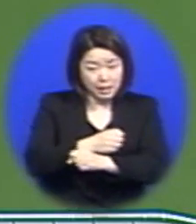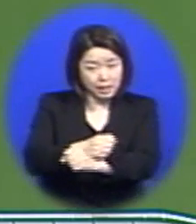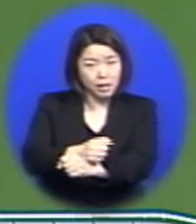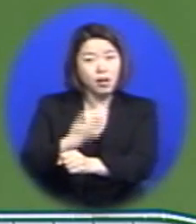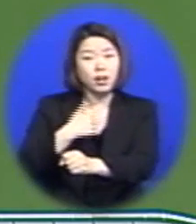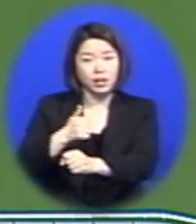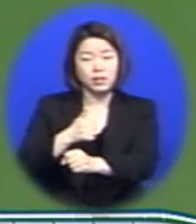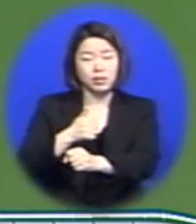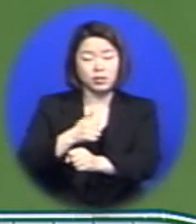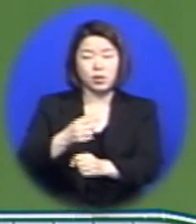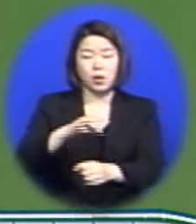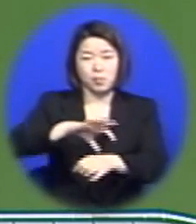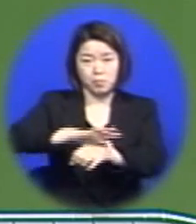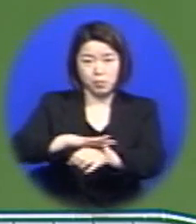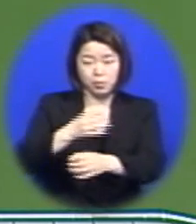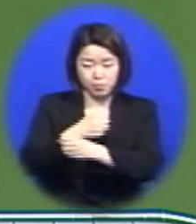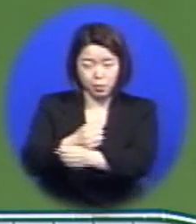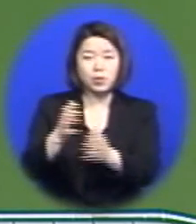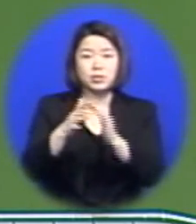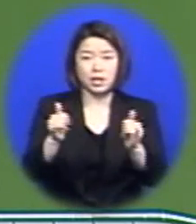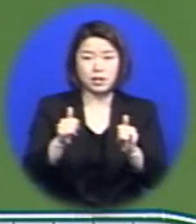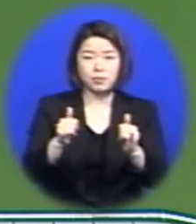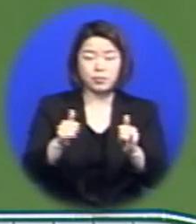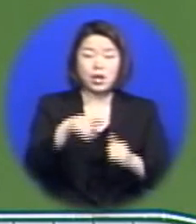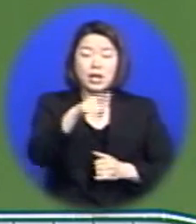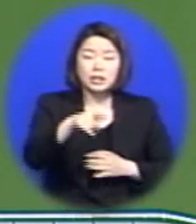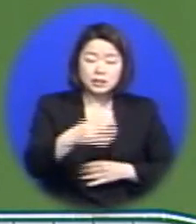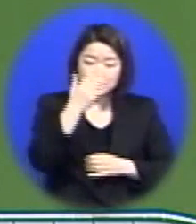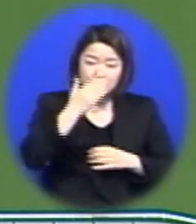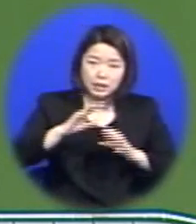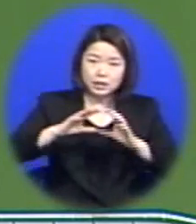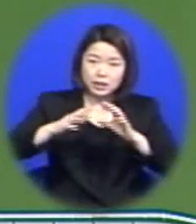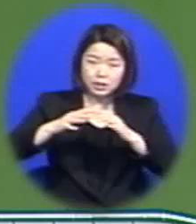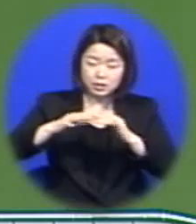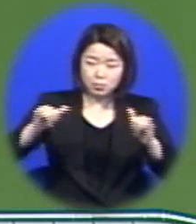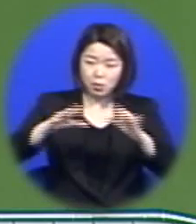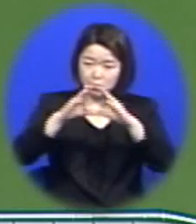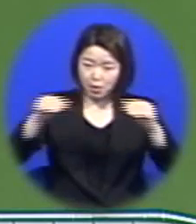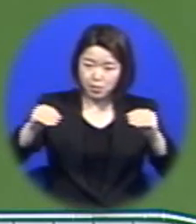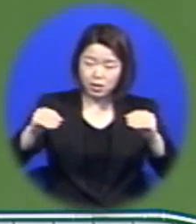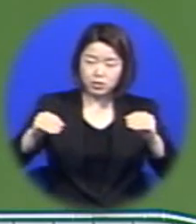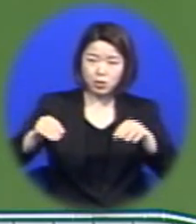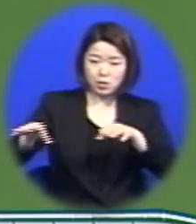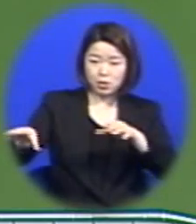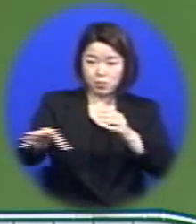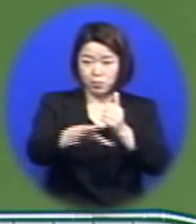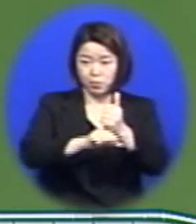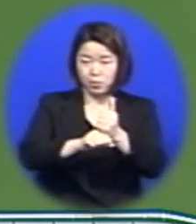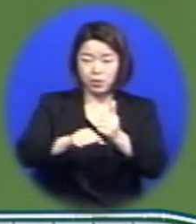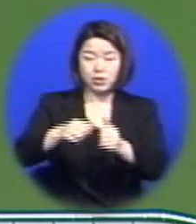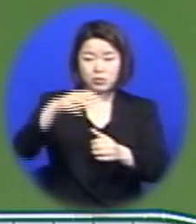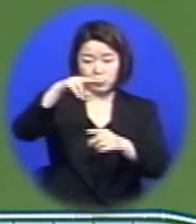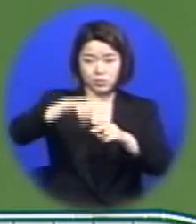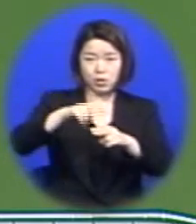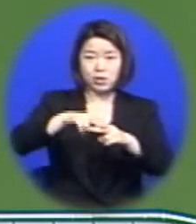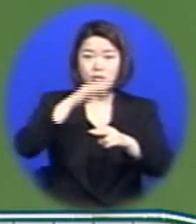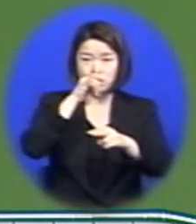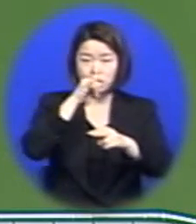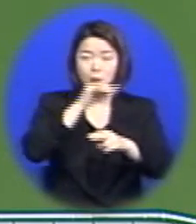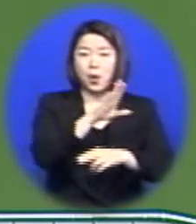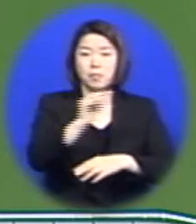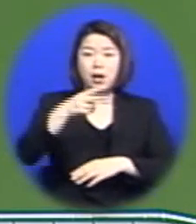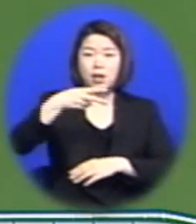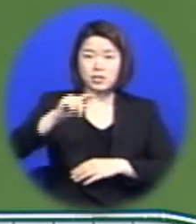다니엘은 이스라 바벨론에서 총리가 됐어요 바사라는 나라에서도 총리가 됐어요